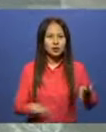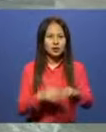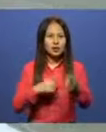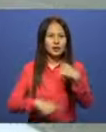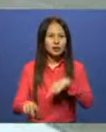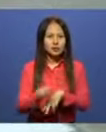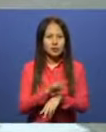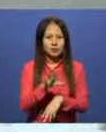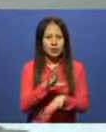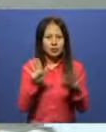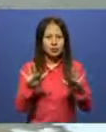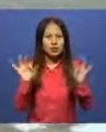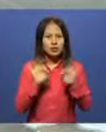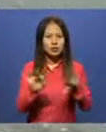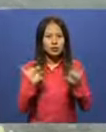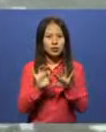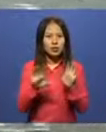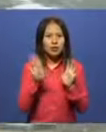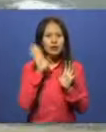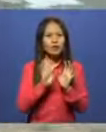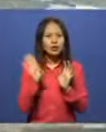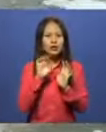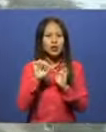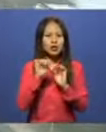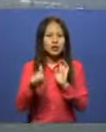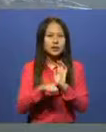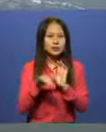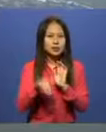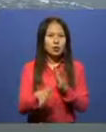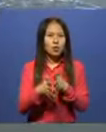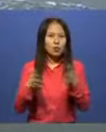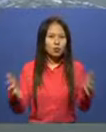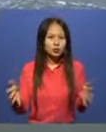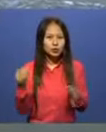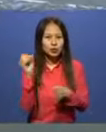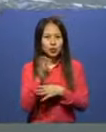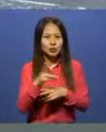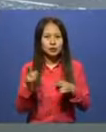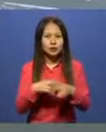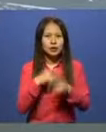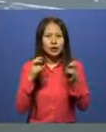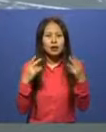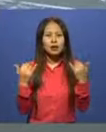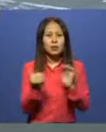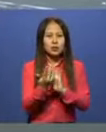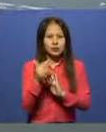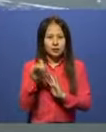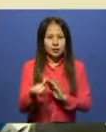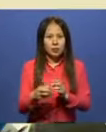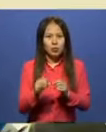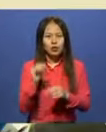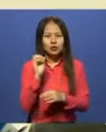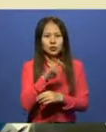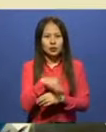келтірілді. Статистикалық мәліметтер бойынша тасқын су кезінде 16 мыңнан аса адам қауіпсіз жерге көшірілсе, қазір 13 мыңнан астамы үйлеріне оралды. Одан